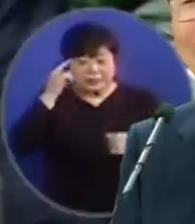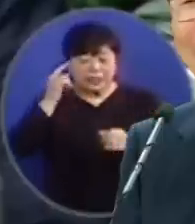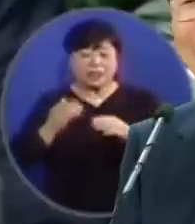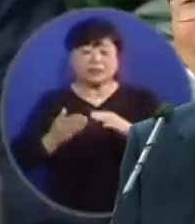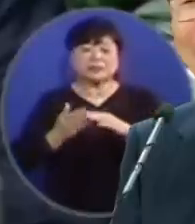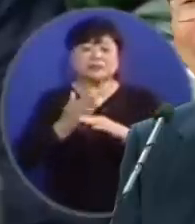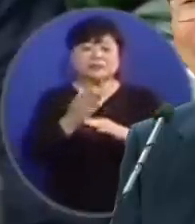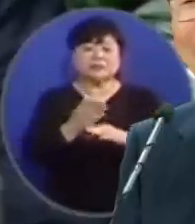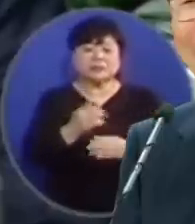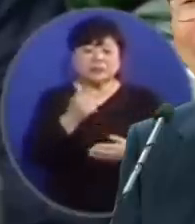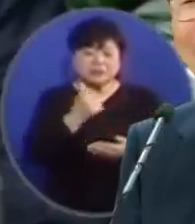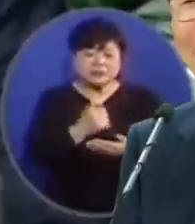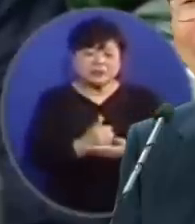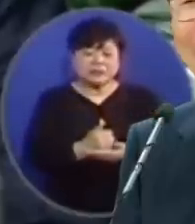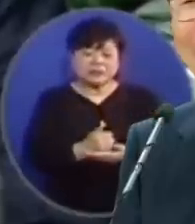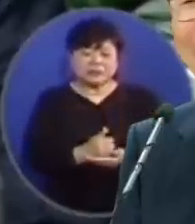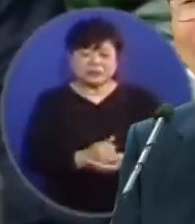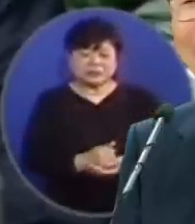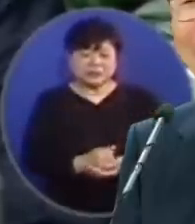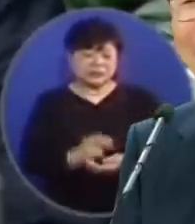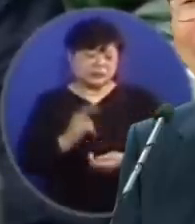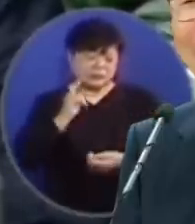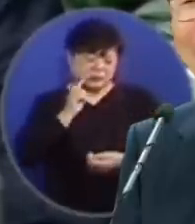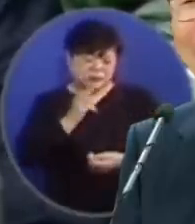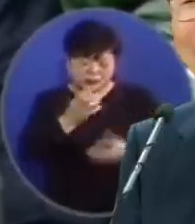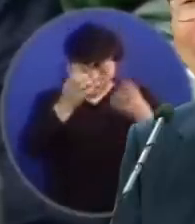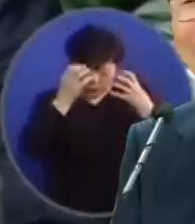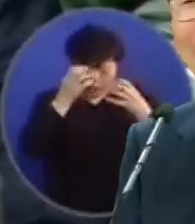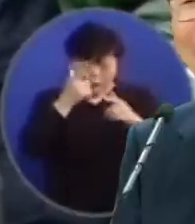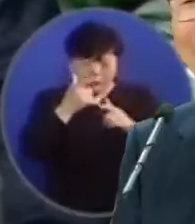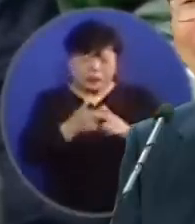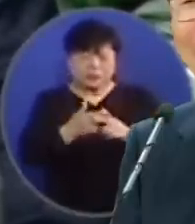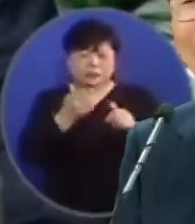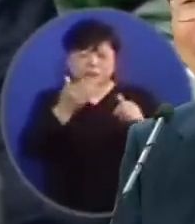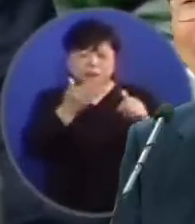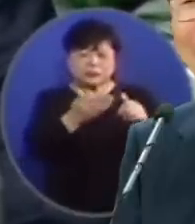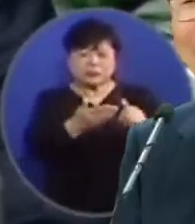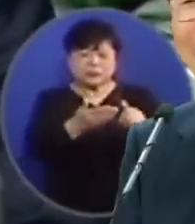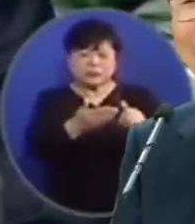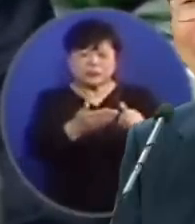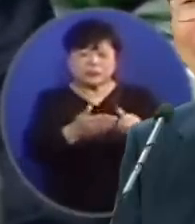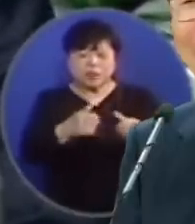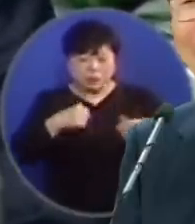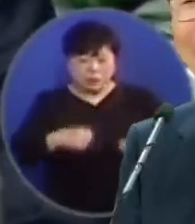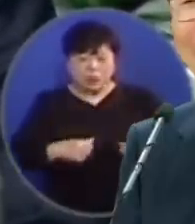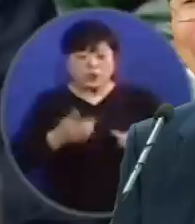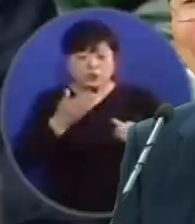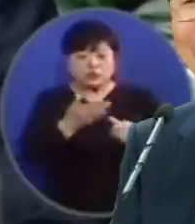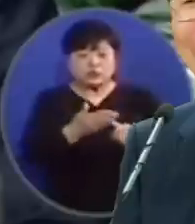있는 최악의 고통을 예수님께 가한 것은 중도에 포기시키려고요.